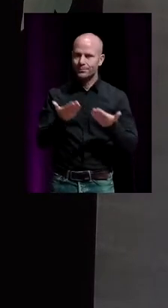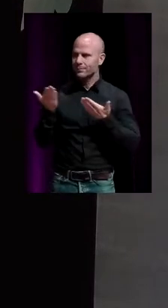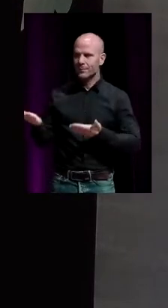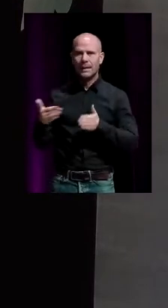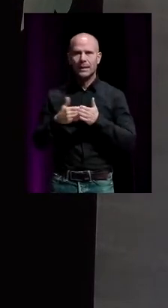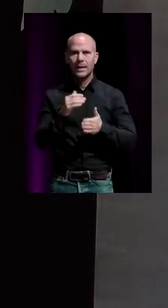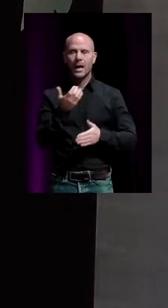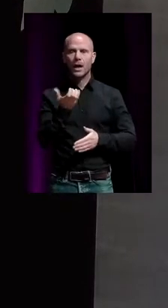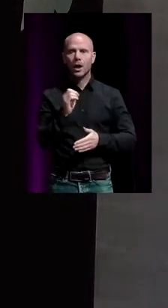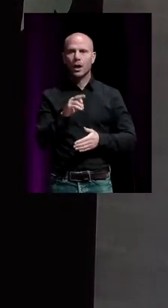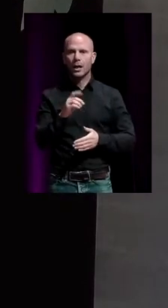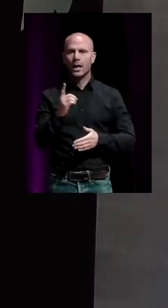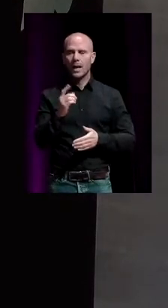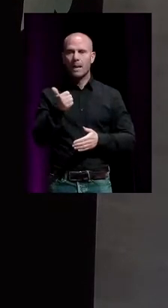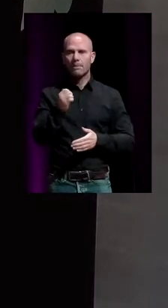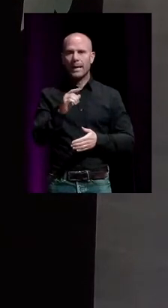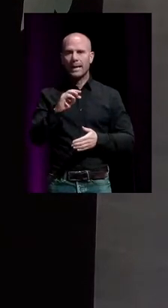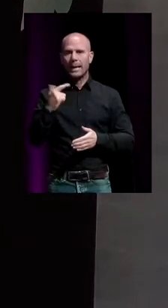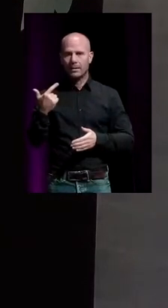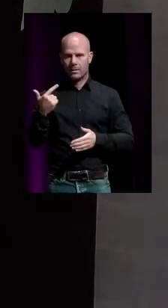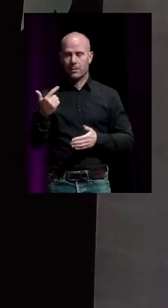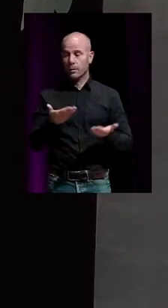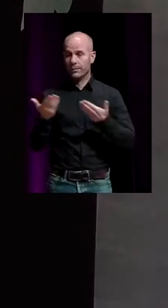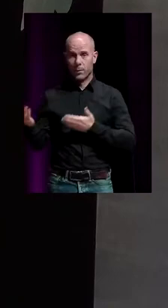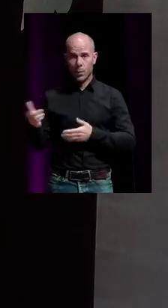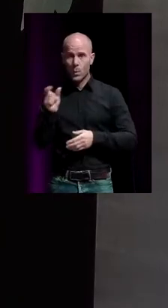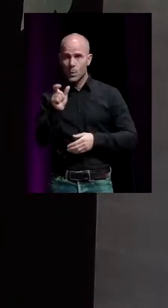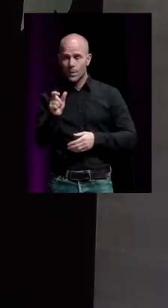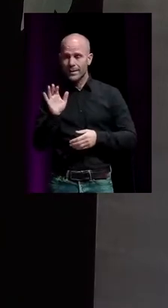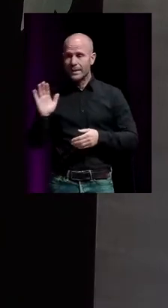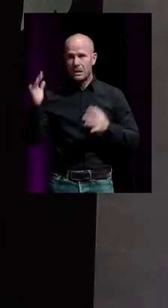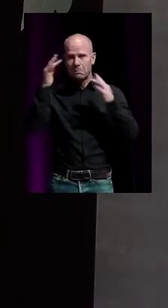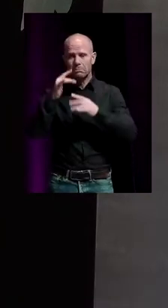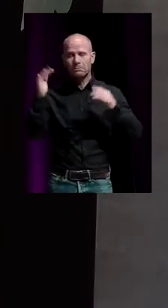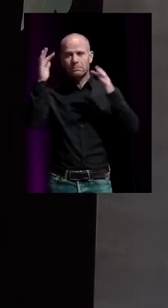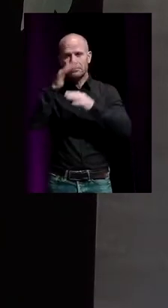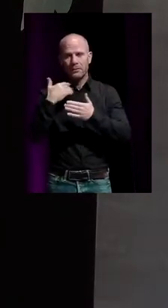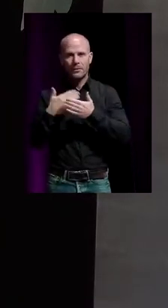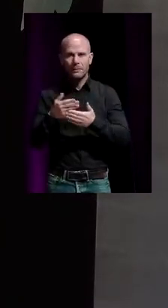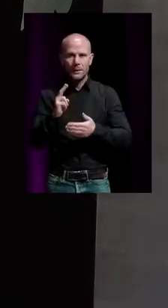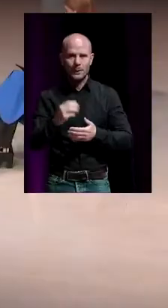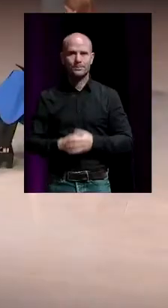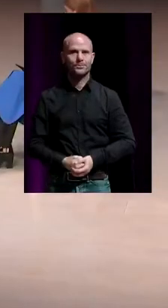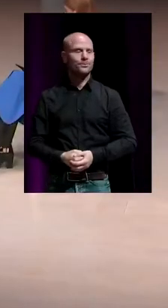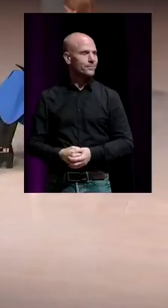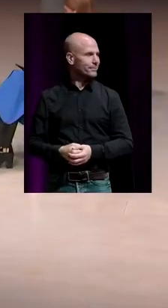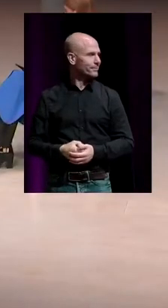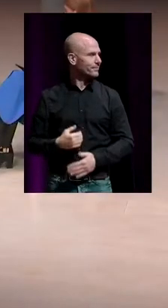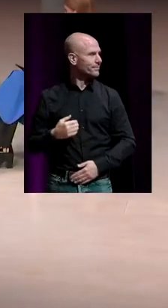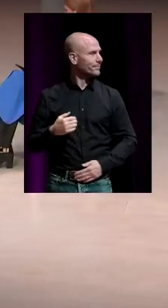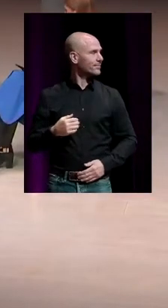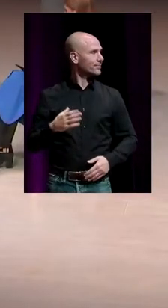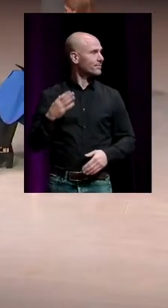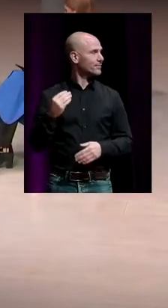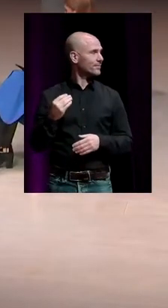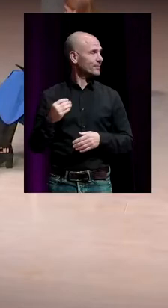till Carl Bennett. Då får du ordet att ge oss dina reflektioner så långt. Varsågod. Ja, nej, det här var ju